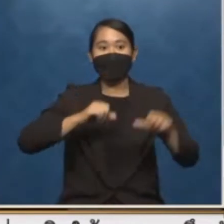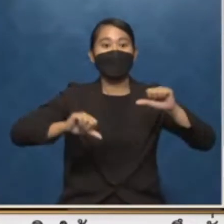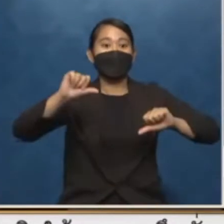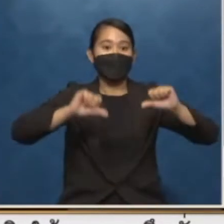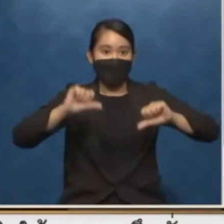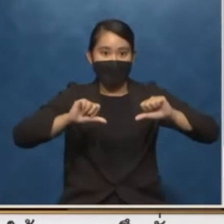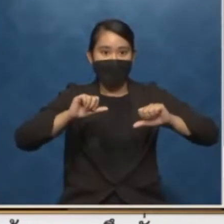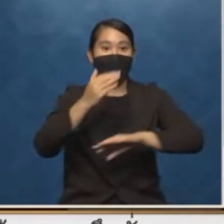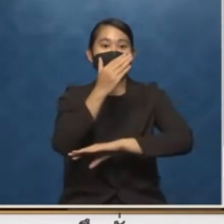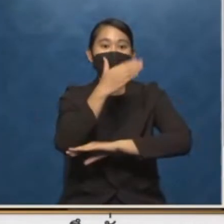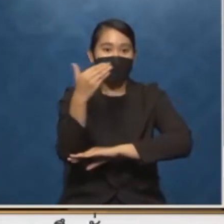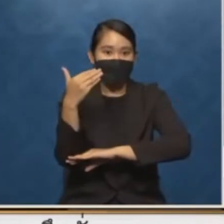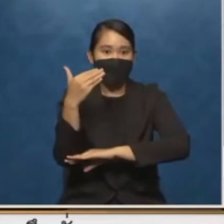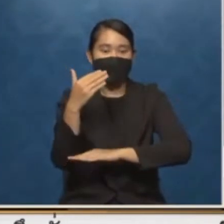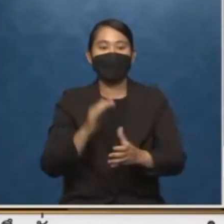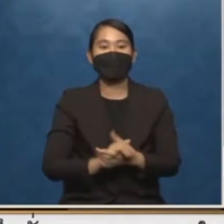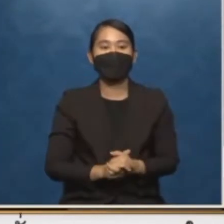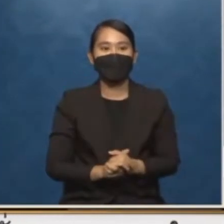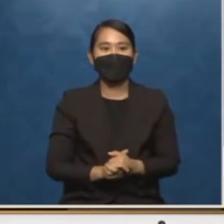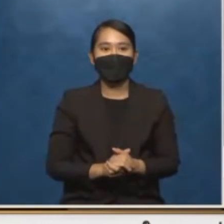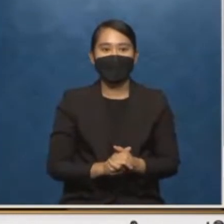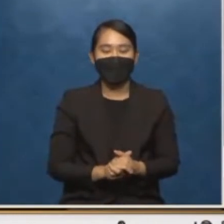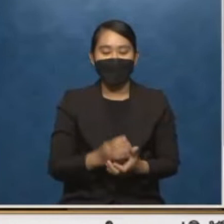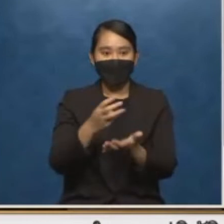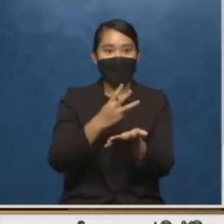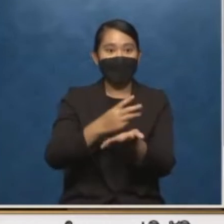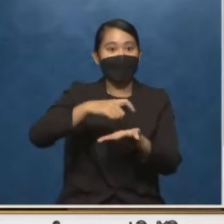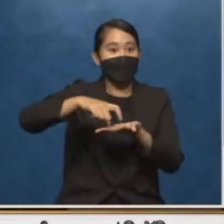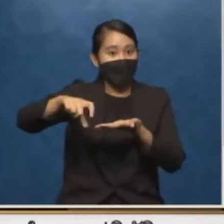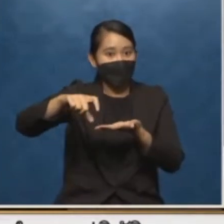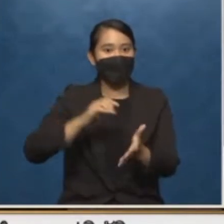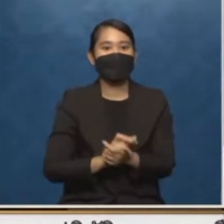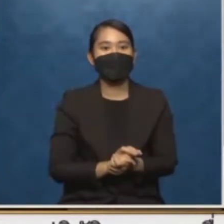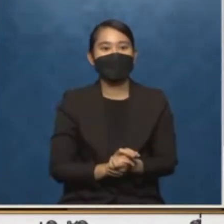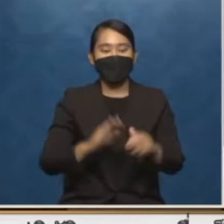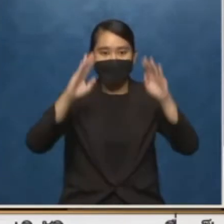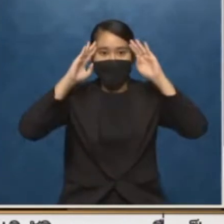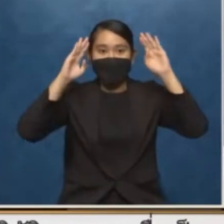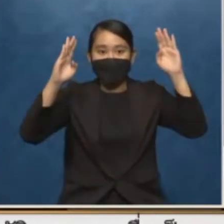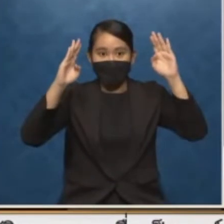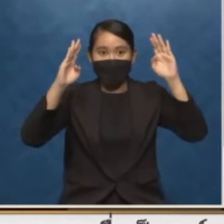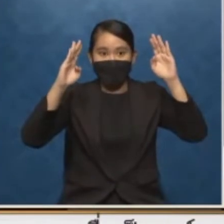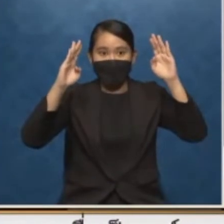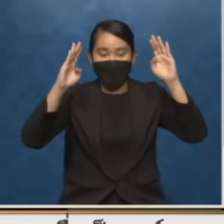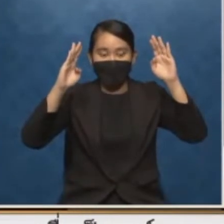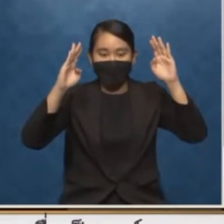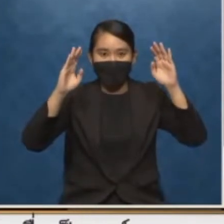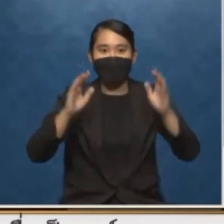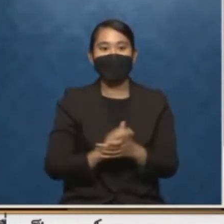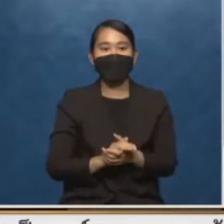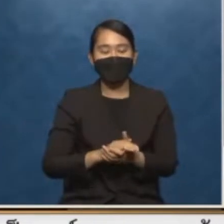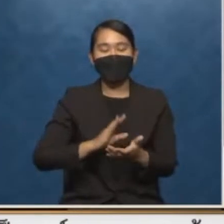ชีวะอินเตอร์อาชีวะเทียบโอนประสบการณ์เพิ่มช่องทางเรียนอาชีวศึกษ